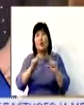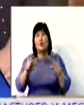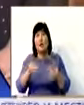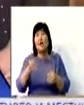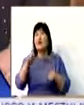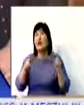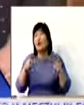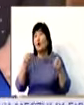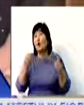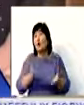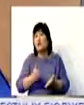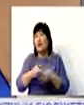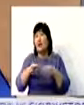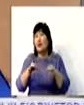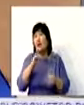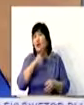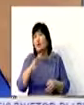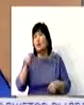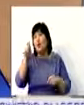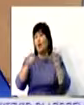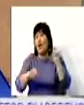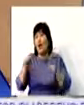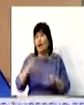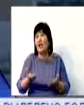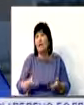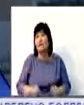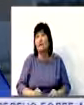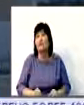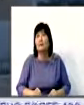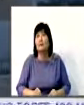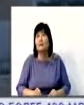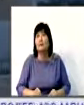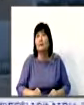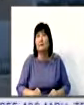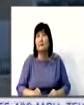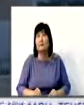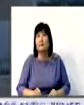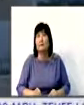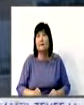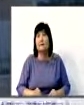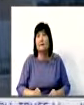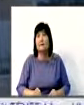К некоторым просто не подойти в сезон осадков. Алина Параджан, Бугимбай Абасилов, Турихан Кожахметов, телеканал Кызылорда.